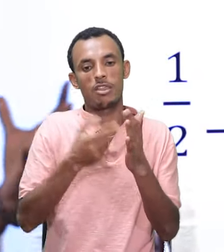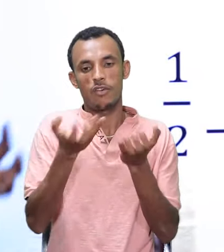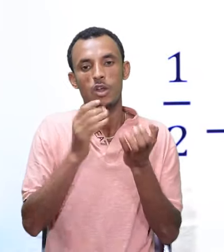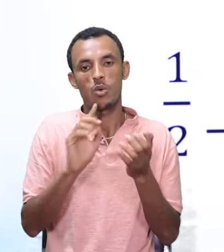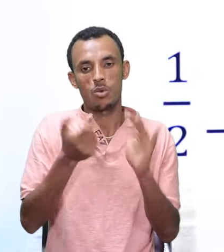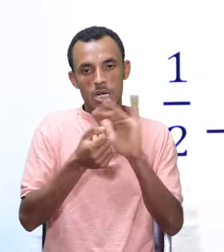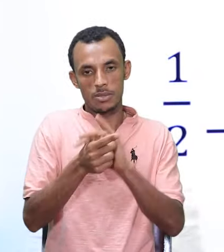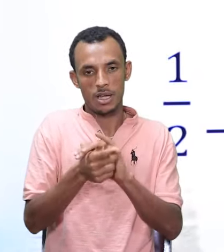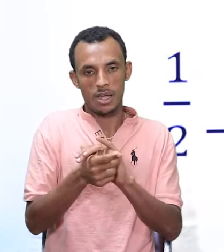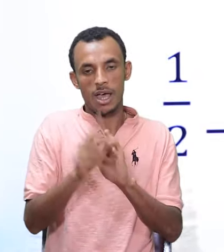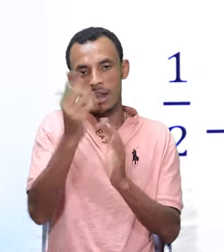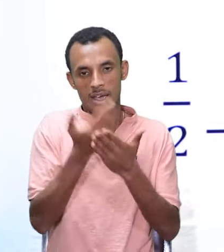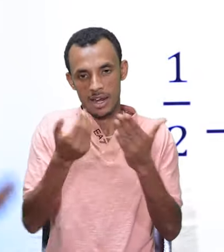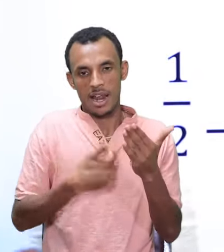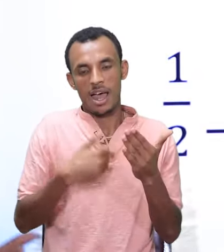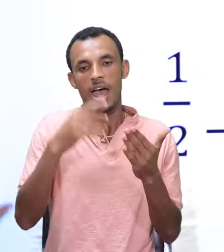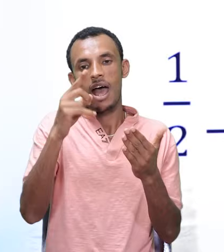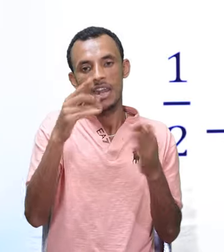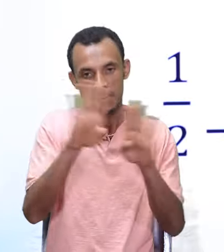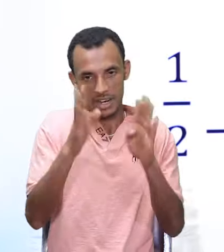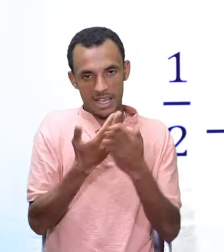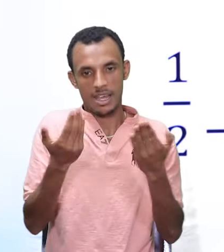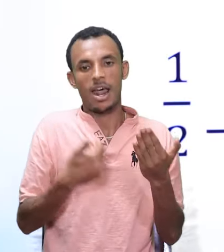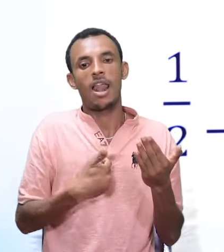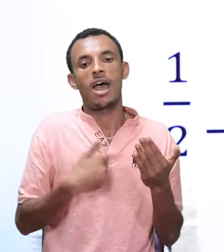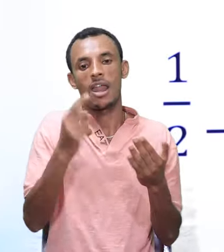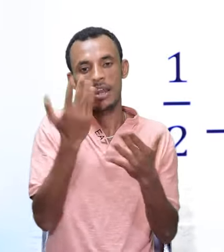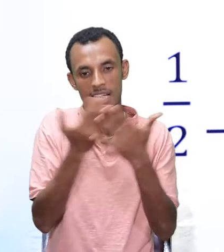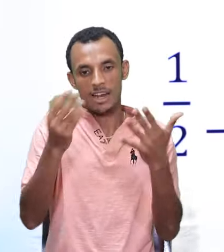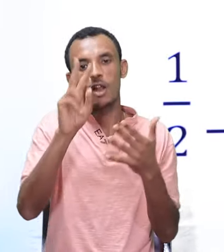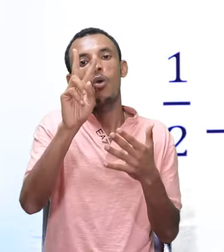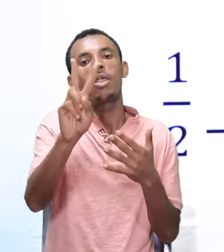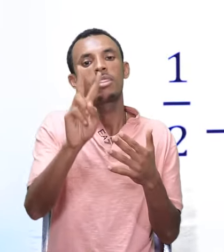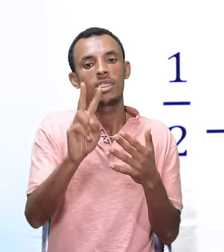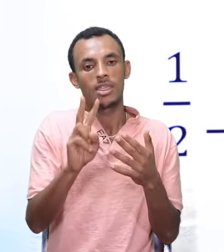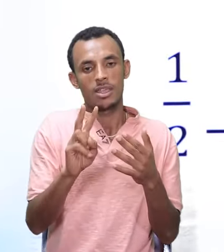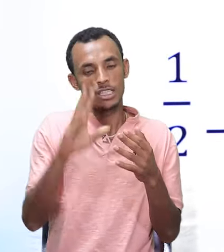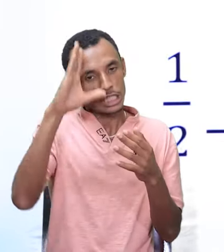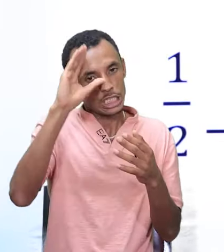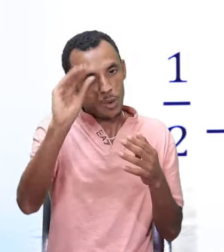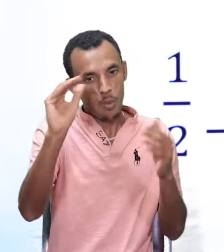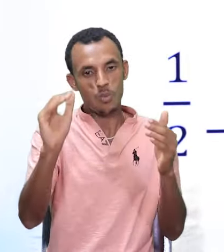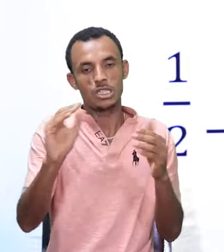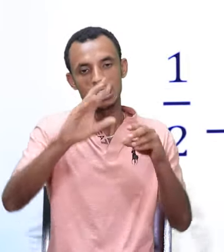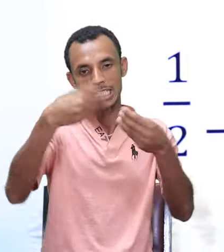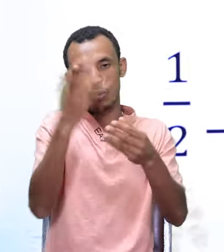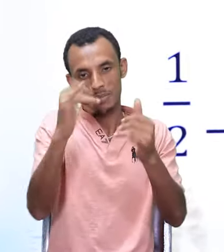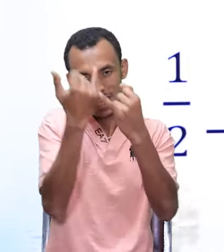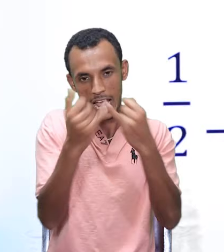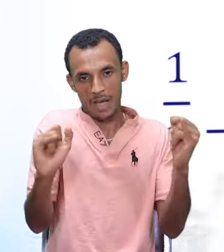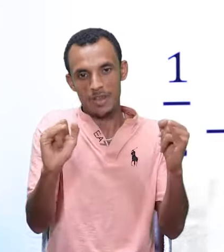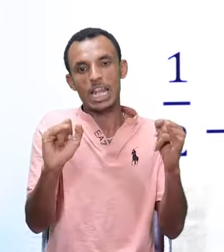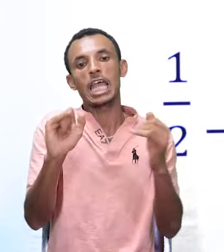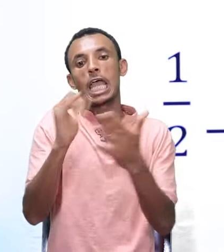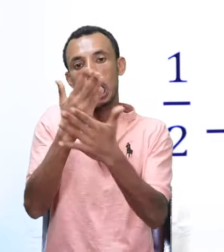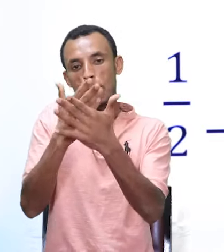ስንል ለምሳሌ አንድ ነገር አለን አንድ ድፍን ነገር አለን አንድ ነገርን ለሁለት ሰዎች ስንሰጥ ወይም ስናካፍል ምን ይሆናል